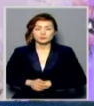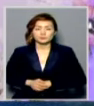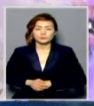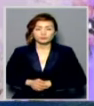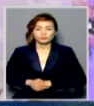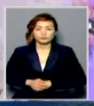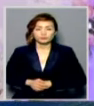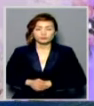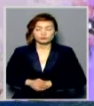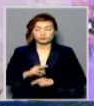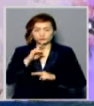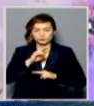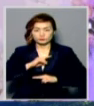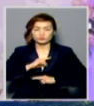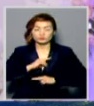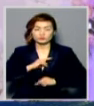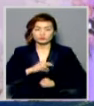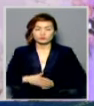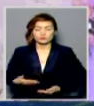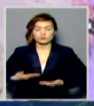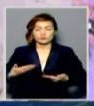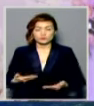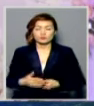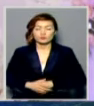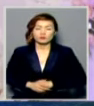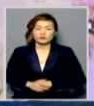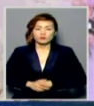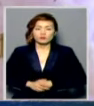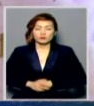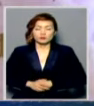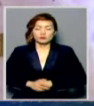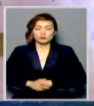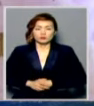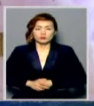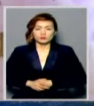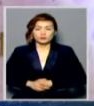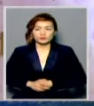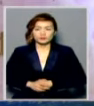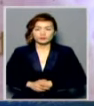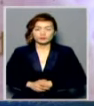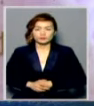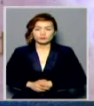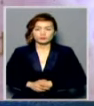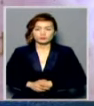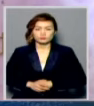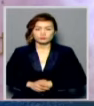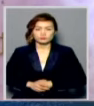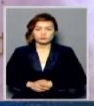елдігін елеп осы облыс әкімі Махамбет